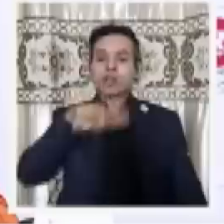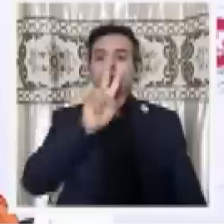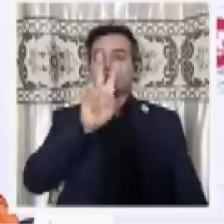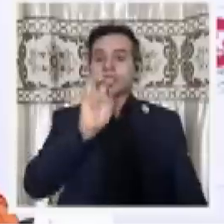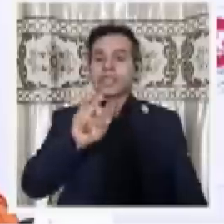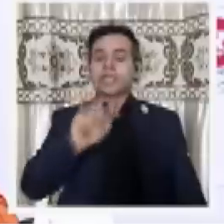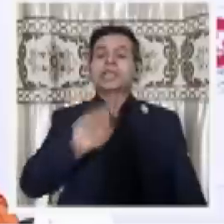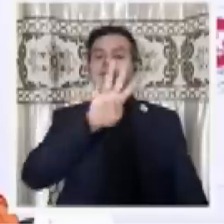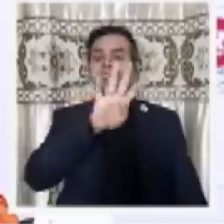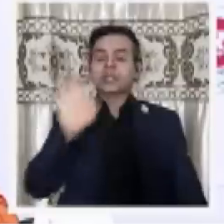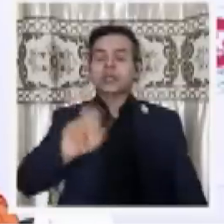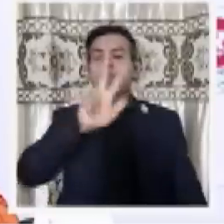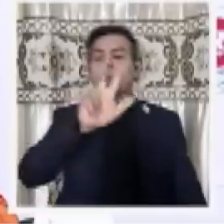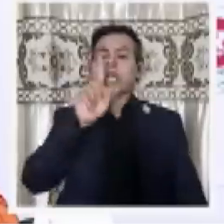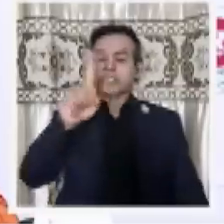হয়েছে